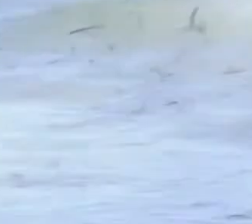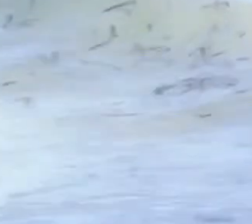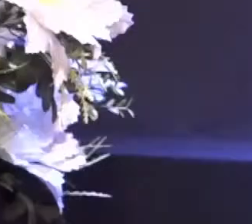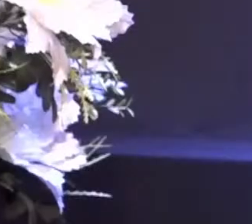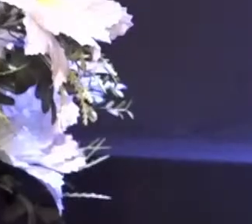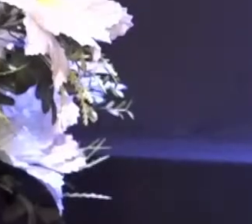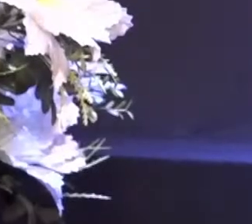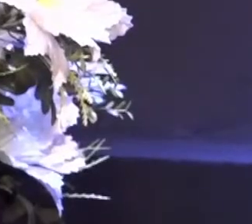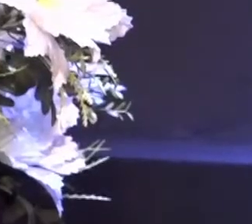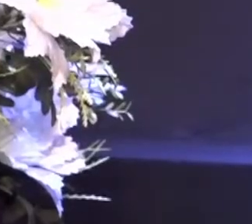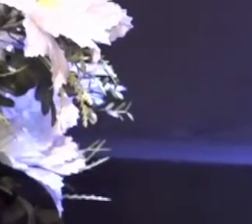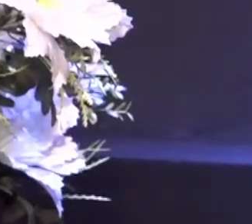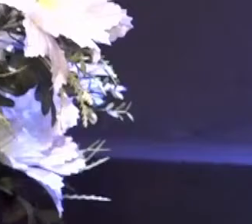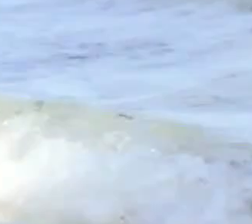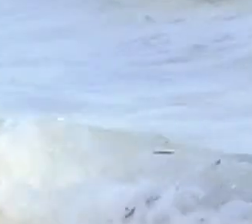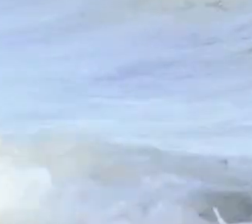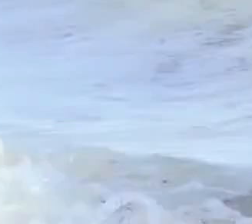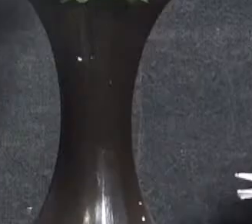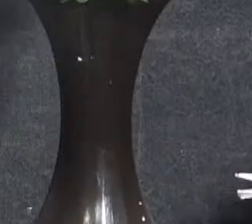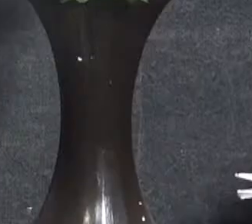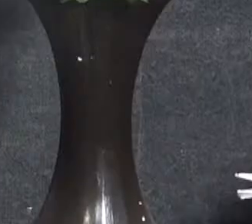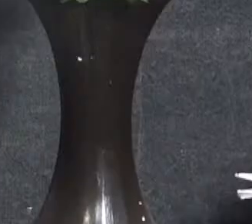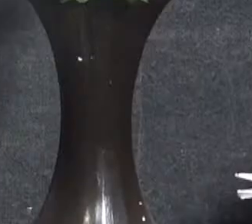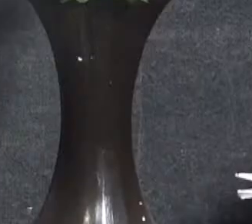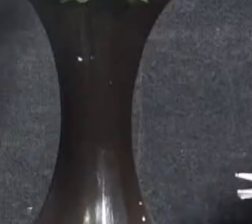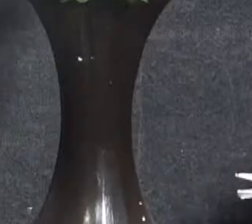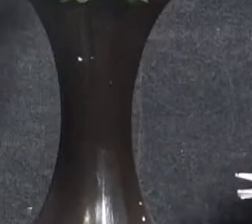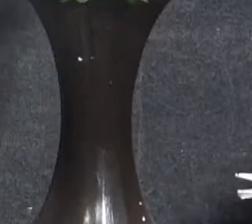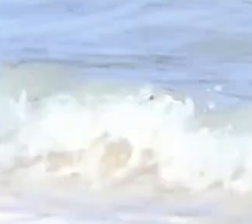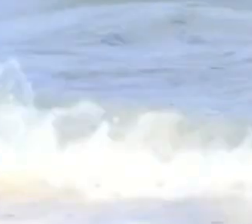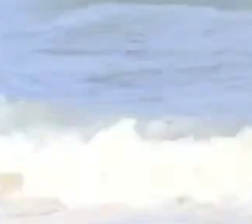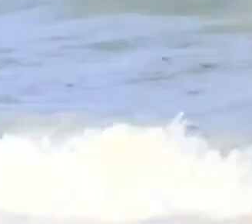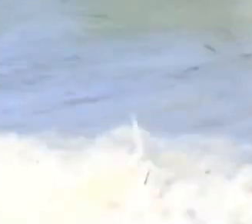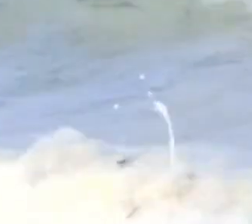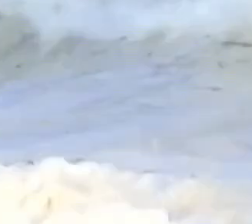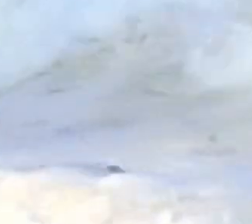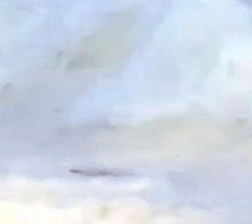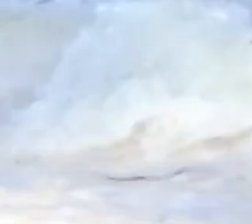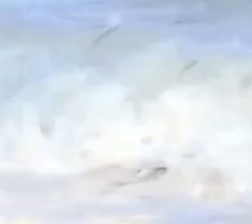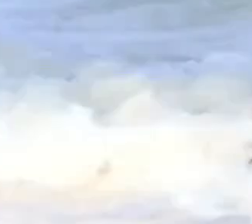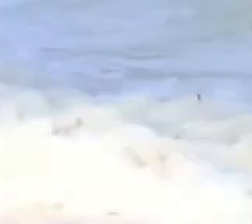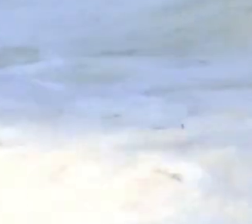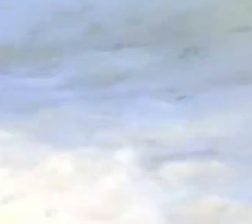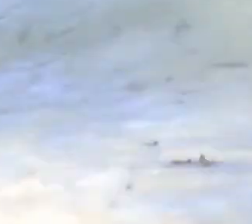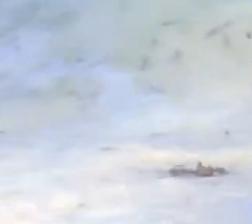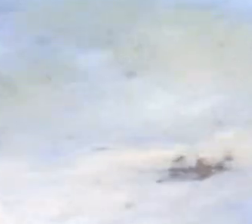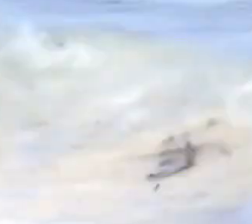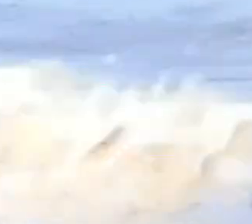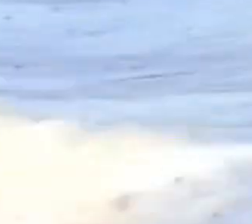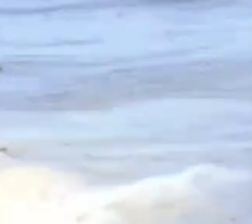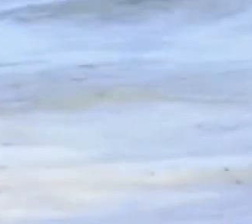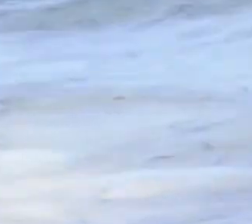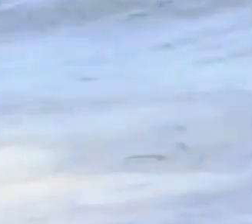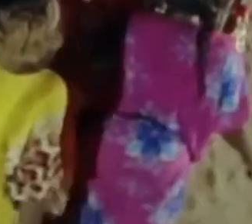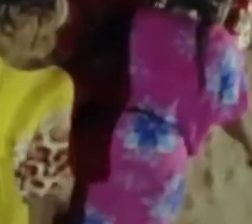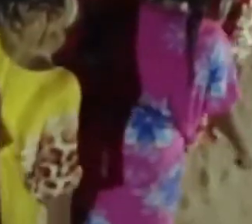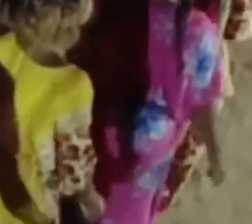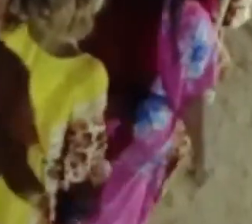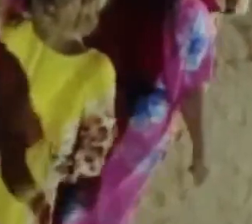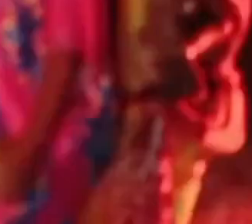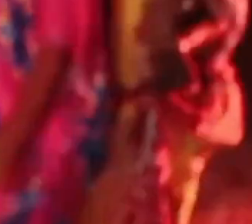tofauti, waandishi wa vitabu waliobobea, watunzi wa kuhani mashairi. Bila kusahau mpenzi mtazamaji, taratibu